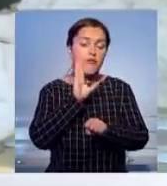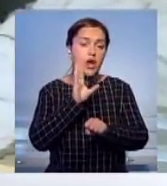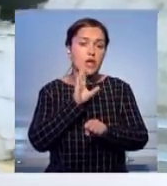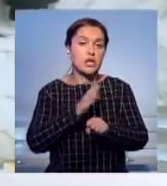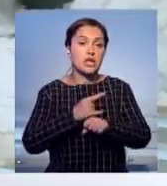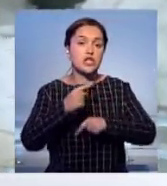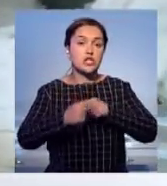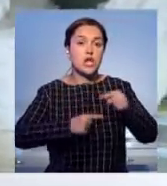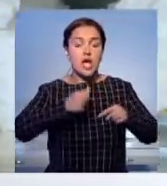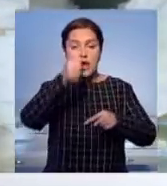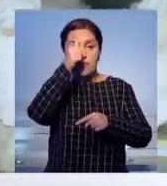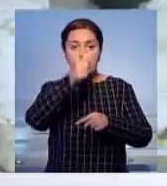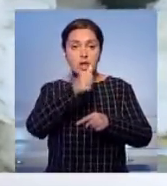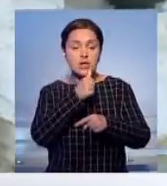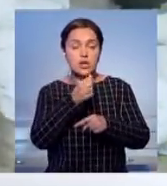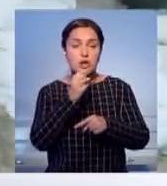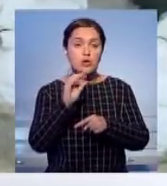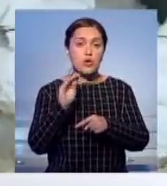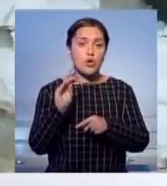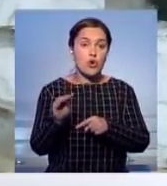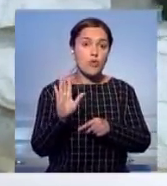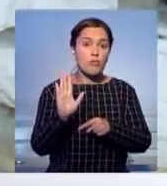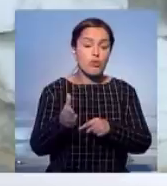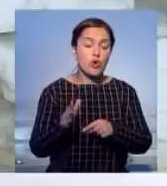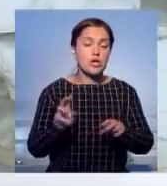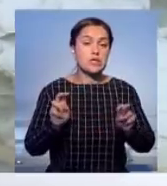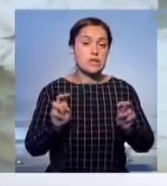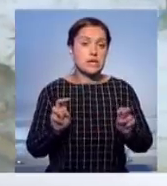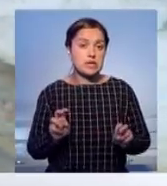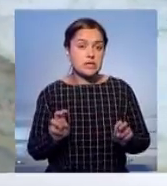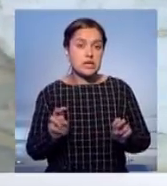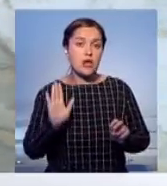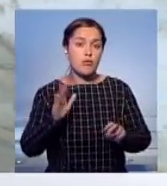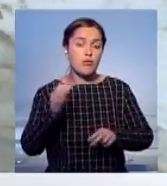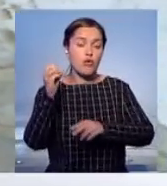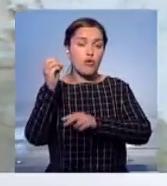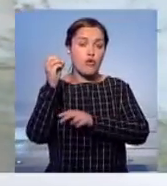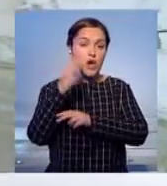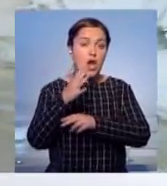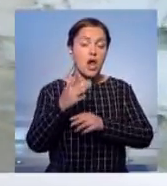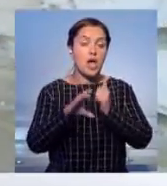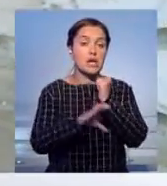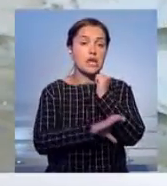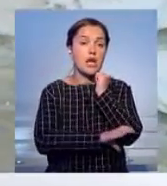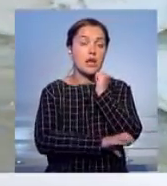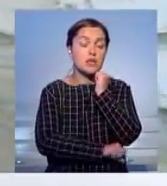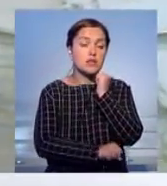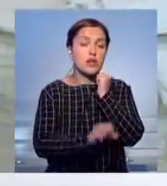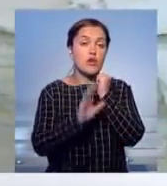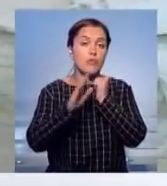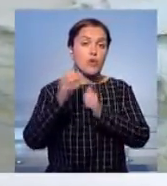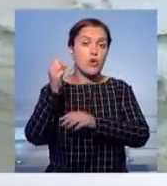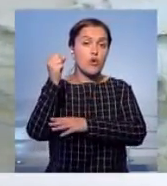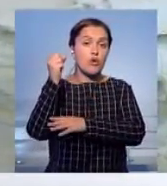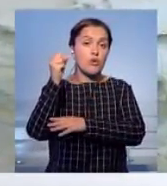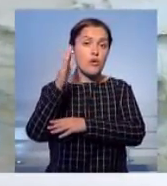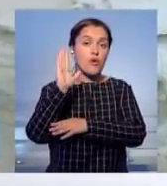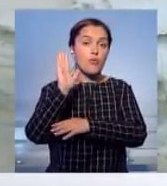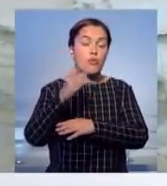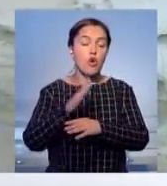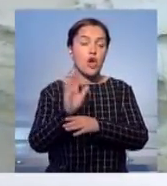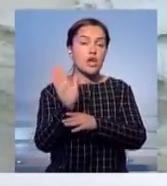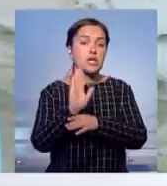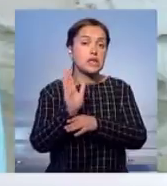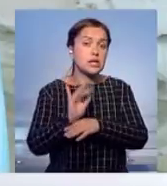месяц вдоль стен установят параметрические лавочки, своды подсветят, а в конце пещеры поставят проектор и будут транслировать фильмы